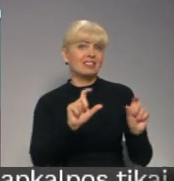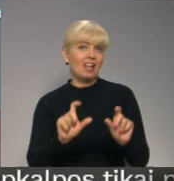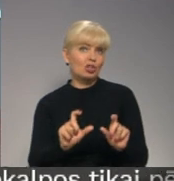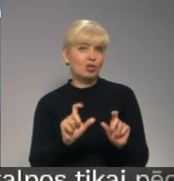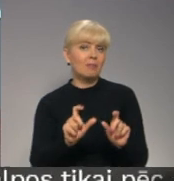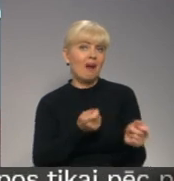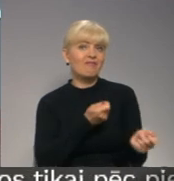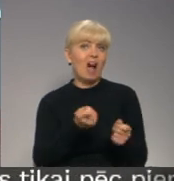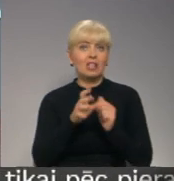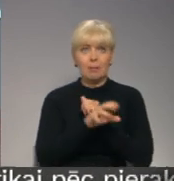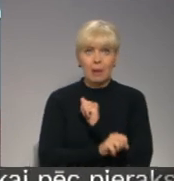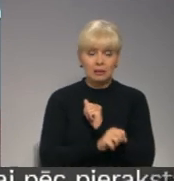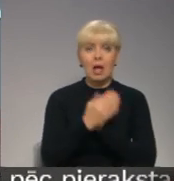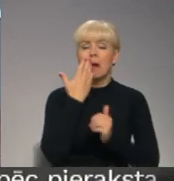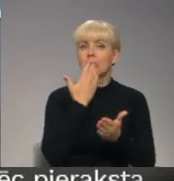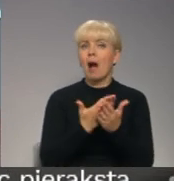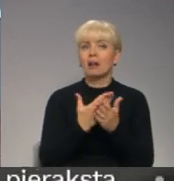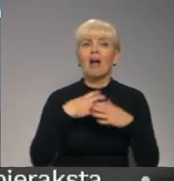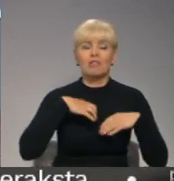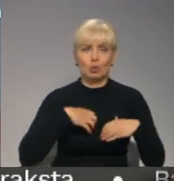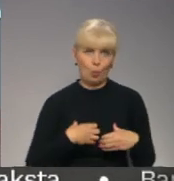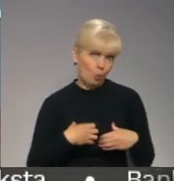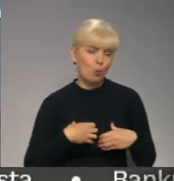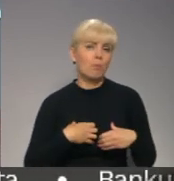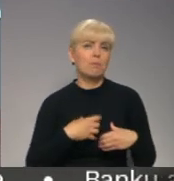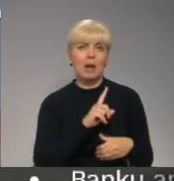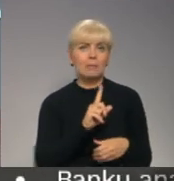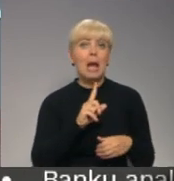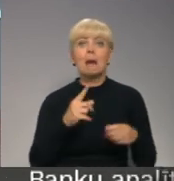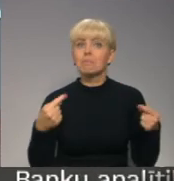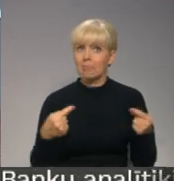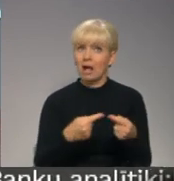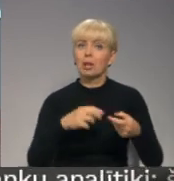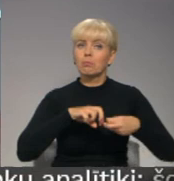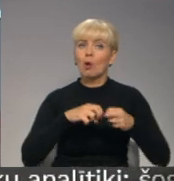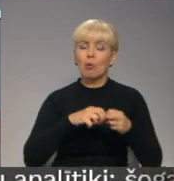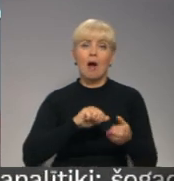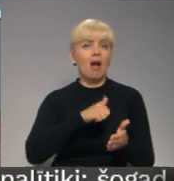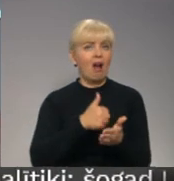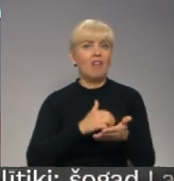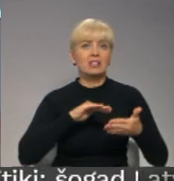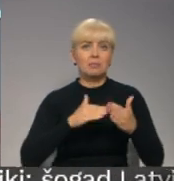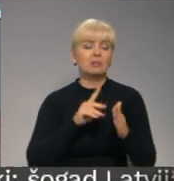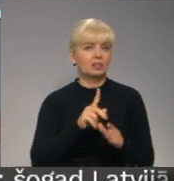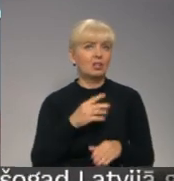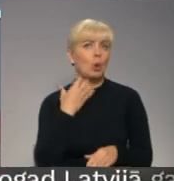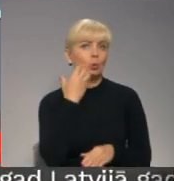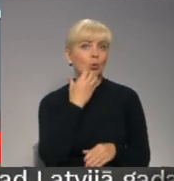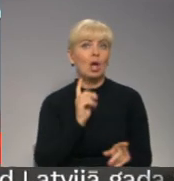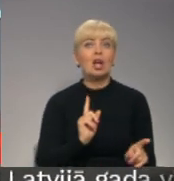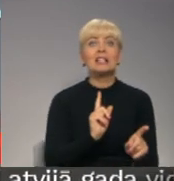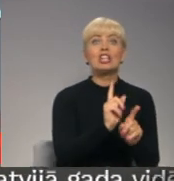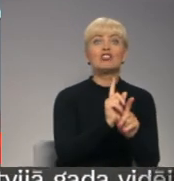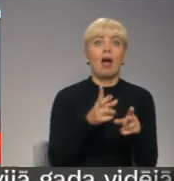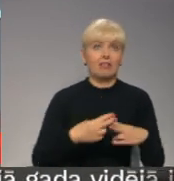beigām iezīmējas drūma aina. Patiesība par problēmām galvaspilsētā ir diezgan rūkta. Tā šodien pēc tikšanās ar